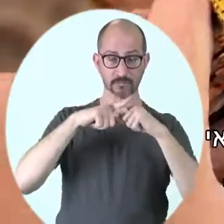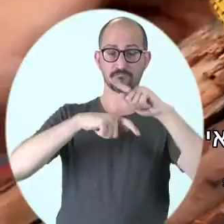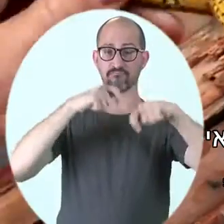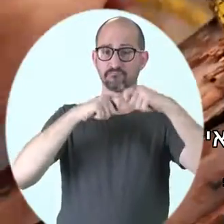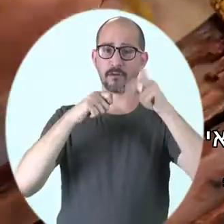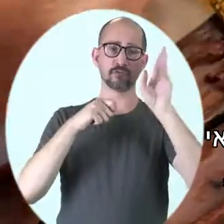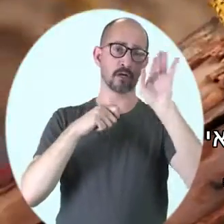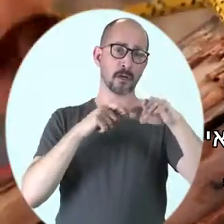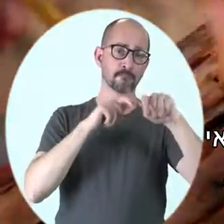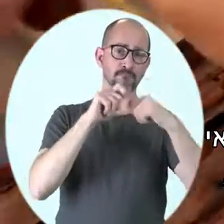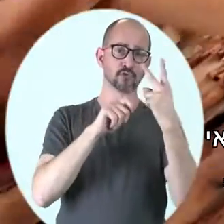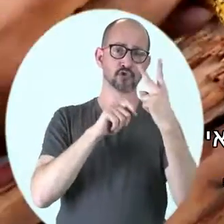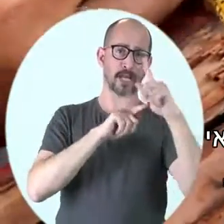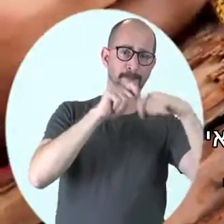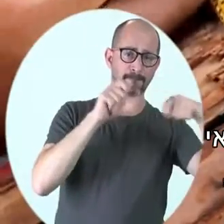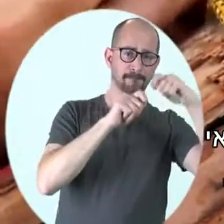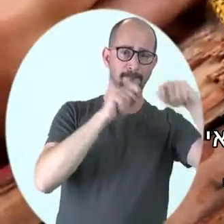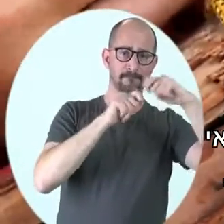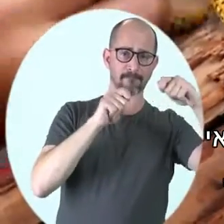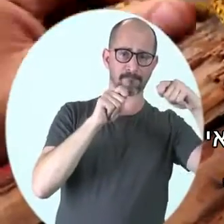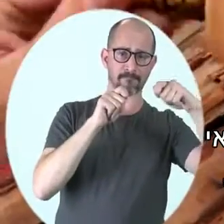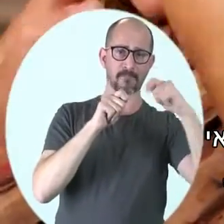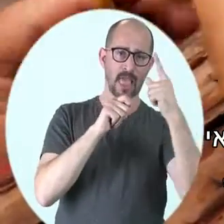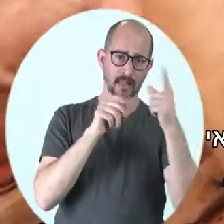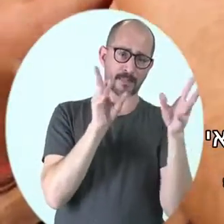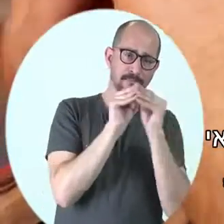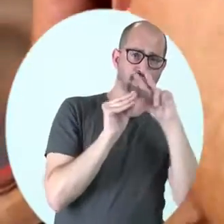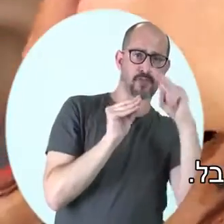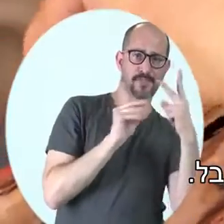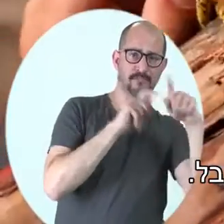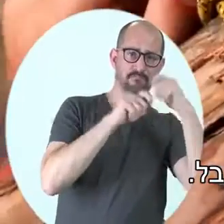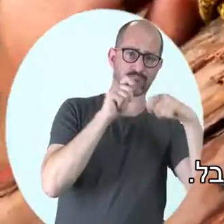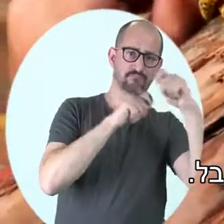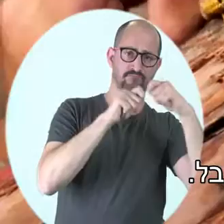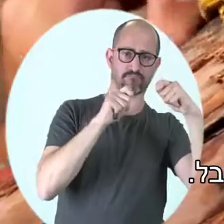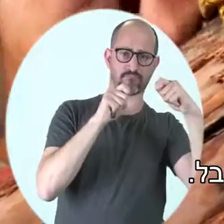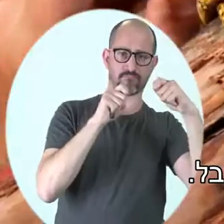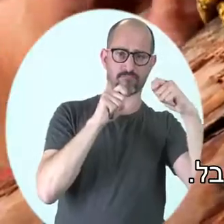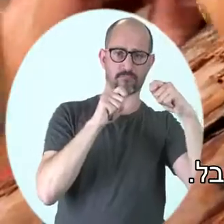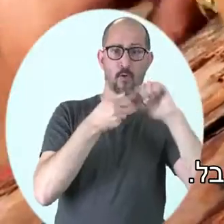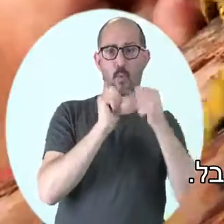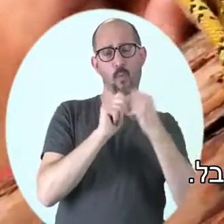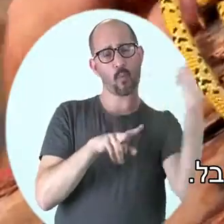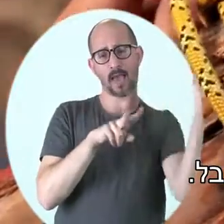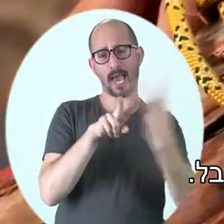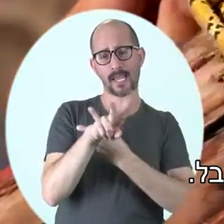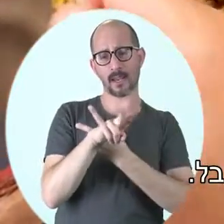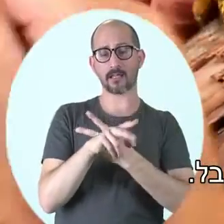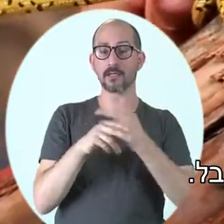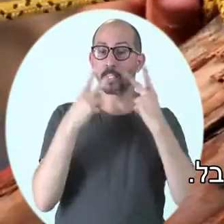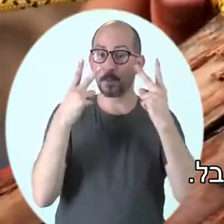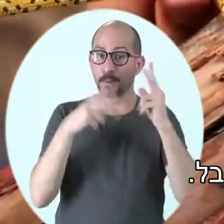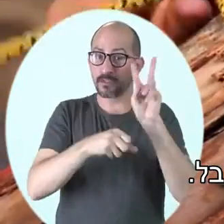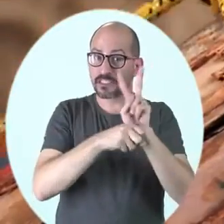את הקשר גם בקשירת שתי חצאי קביעות באותו כיוון, אחת אחרי השנייה, או שנעשה זאת בדרך הרגילה, תוך הקפדה יתרה